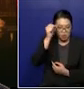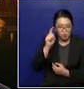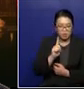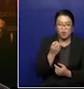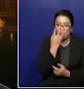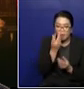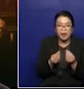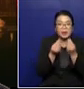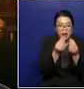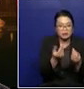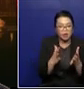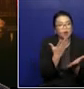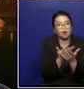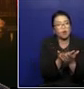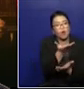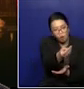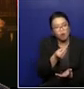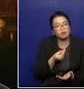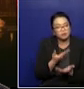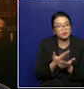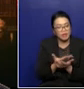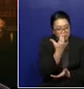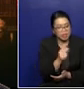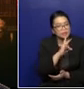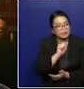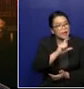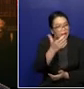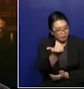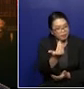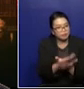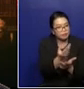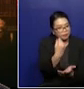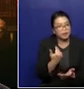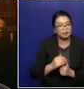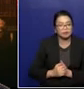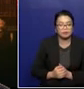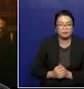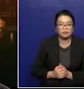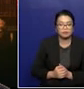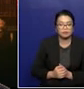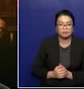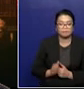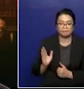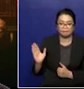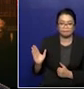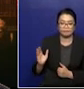ให้แล้วก็บอกว่าขอเงินฮะอีก7แสนล้านเอามาฮะท่านไปดูแผ่นต่อไปฮะ